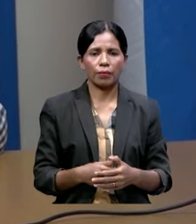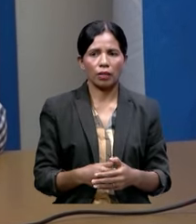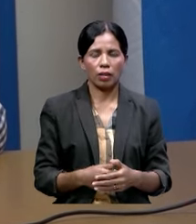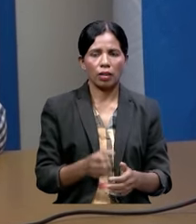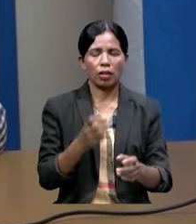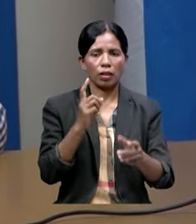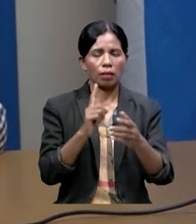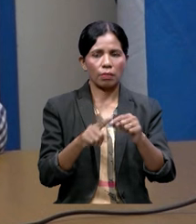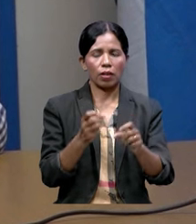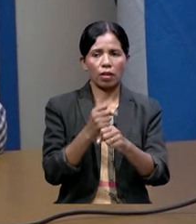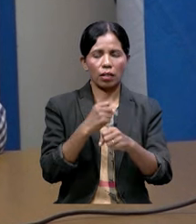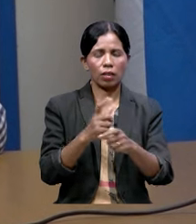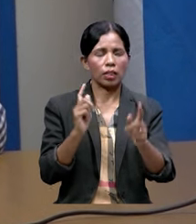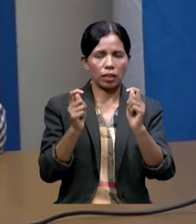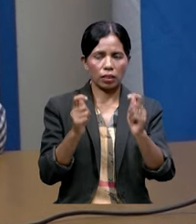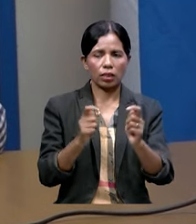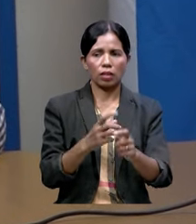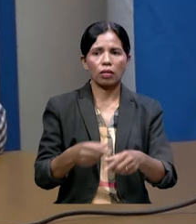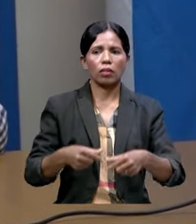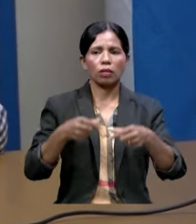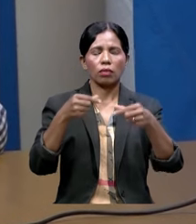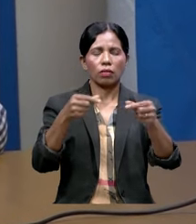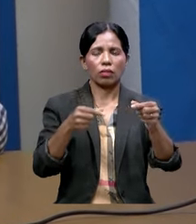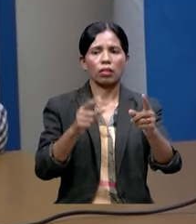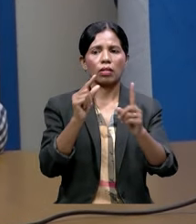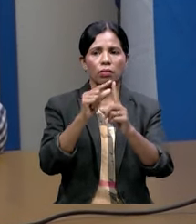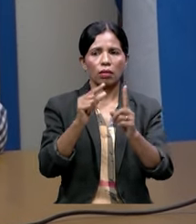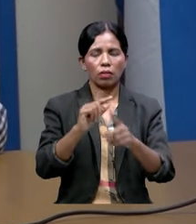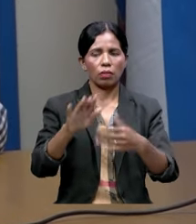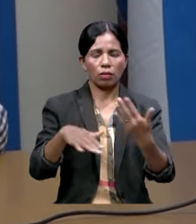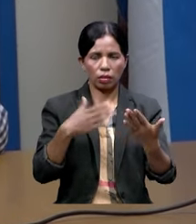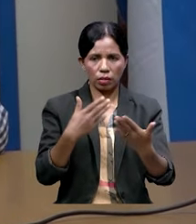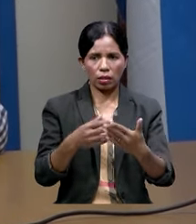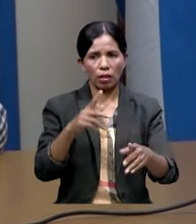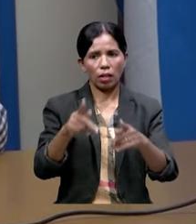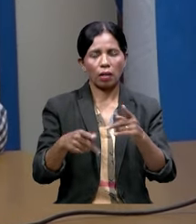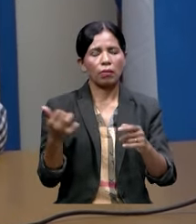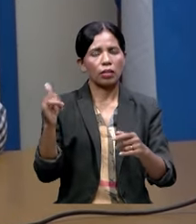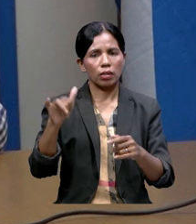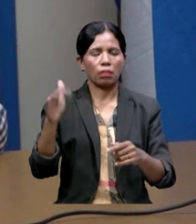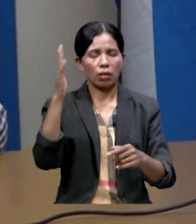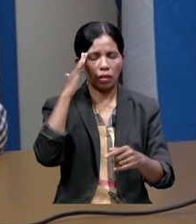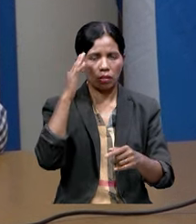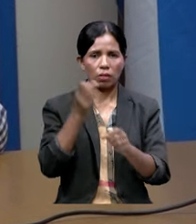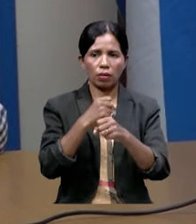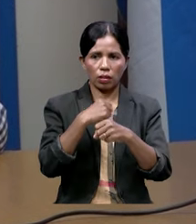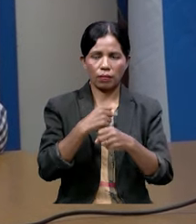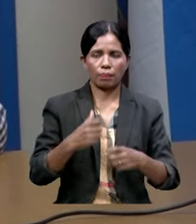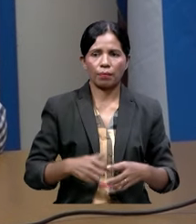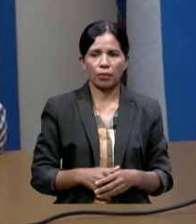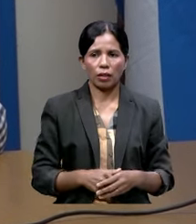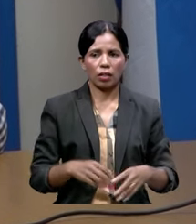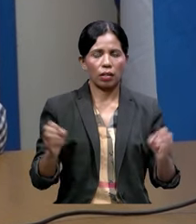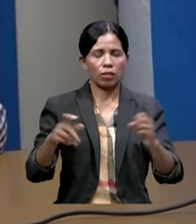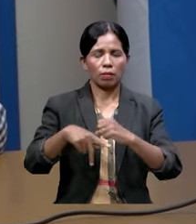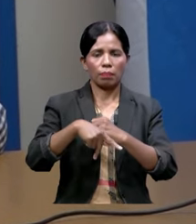halo tentativa sir nebe ma ka for di trazam. Ba buat nebe ma ka emang ma kanoi. Atu halo. Mes laos pede